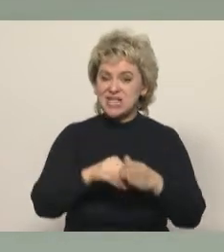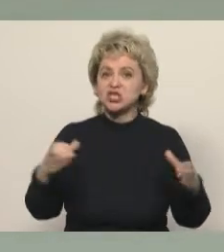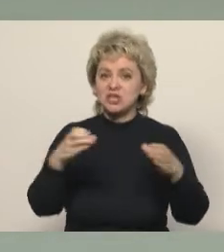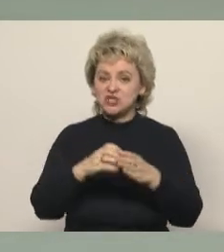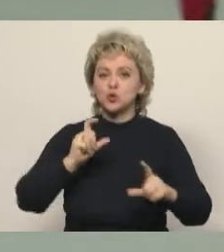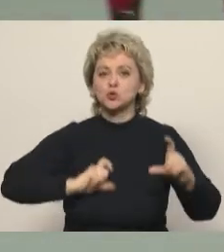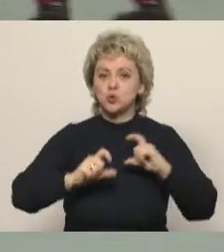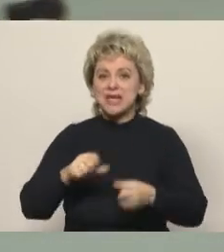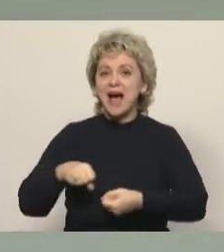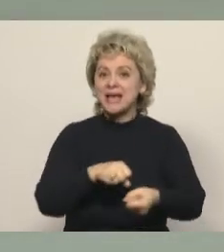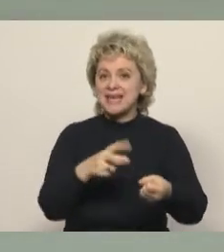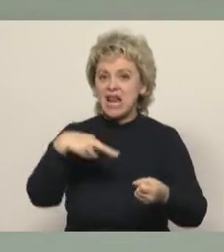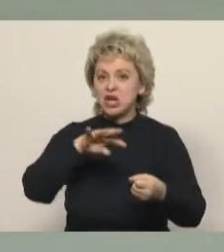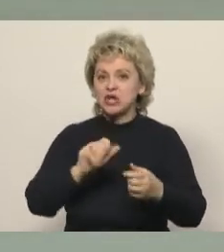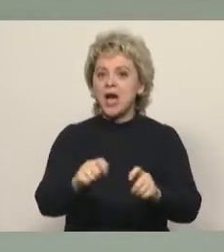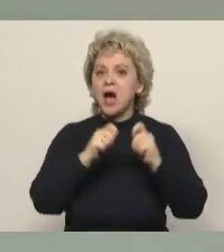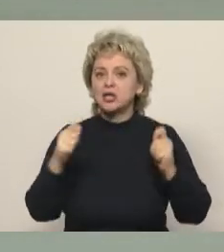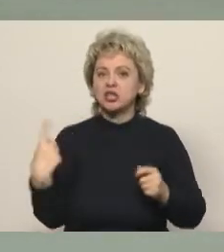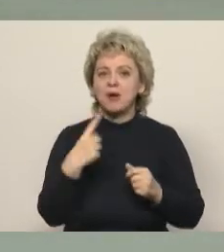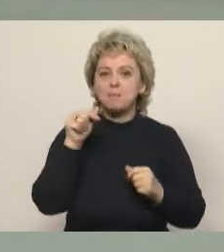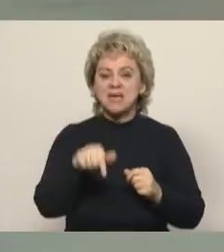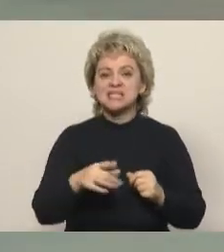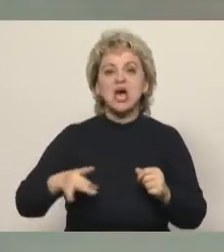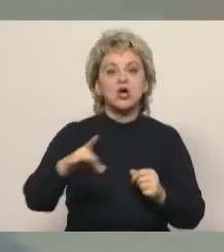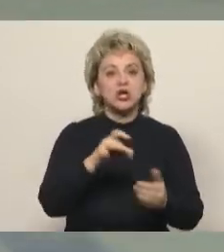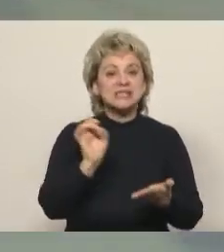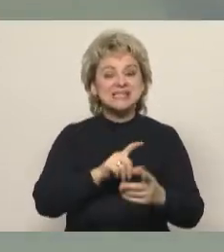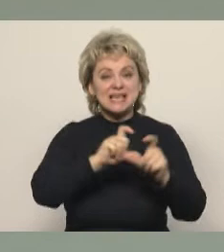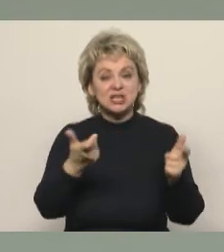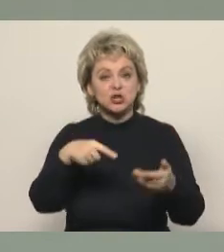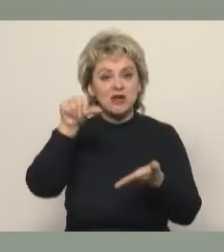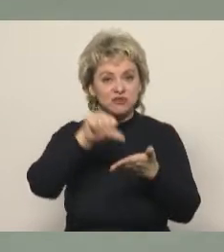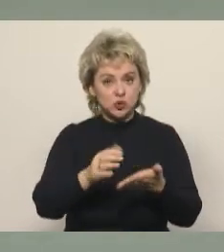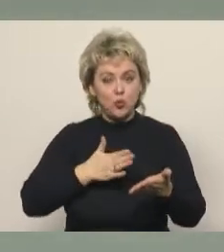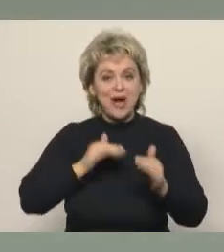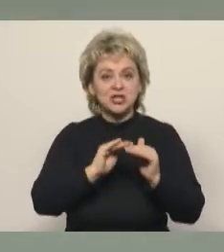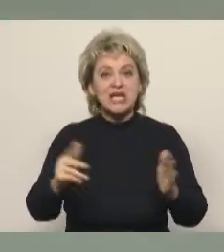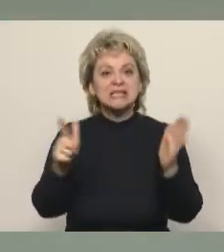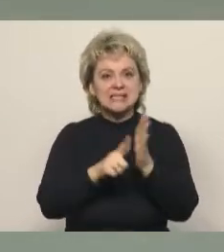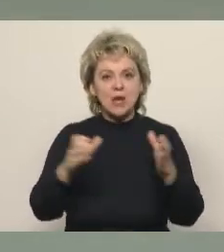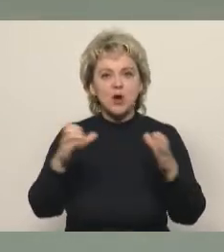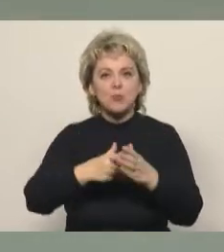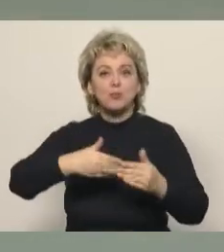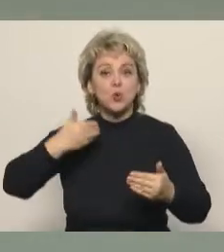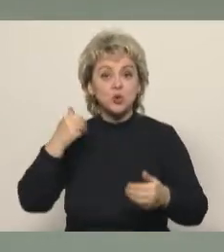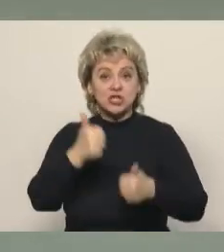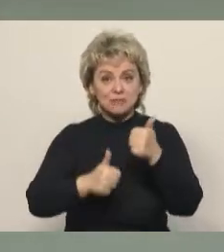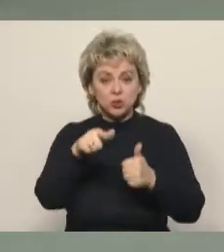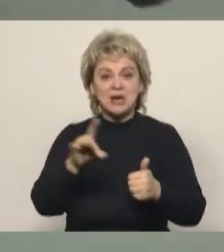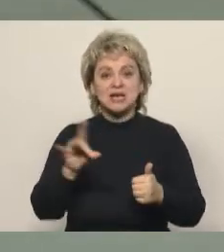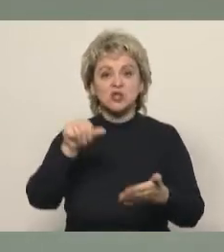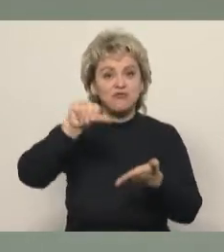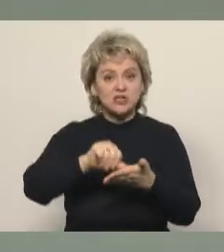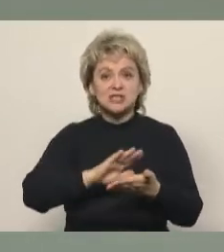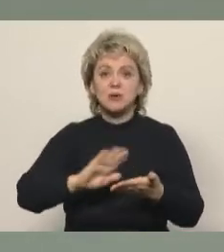дивизионе студенческой хоккейной лиги «Открытое первенство». В регионе центр, где выступают наши ребята, 7 команд. В прошлом туре ростовчане